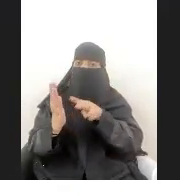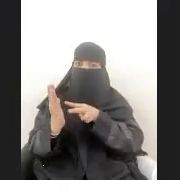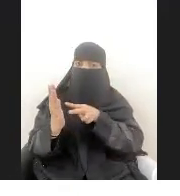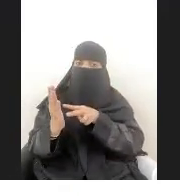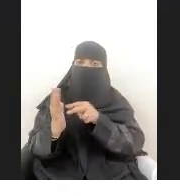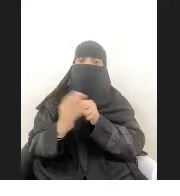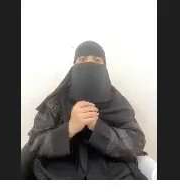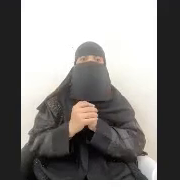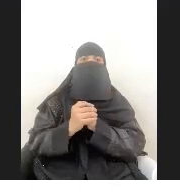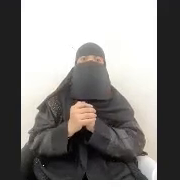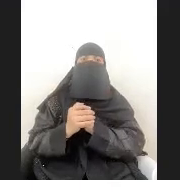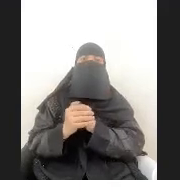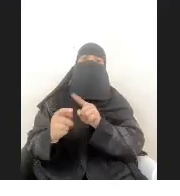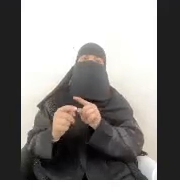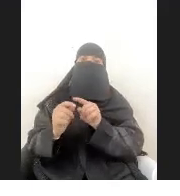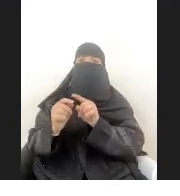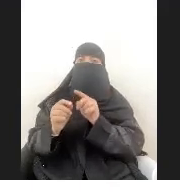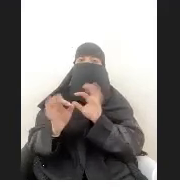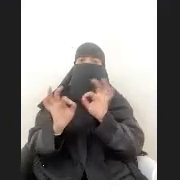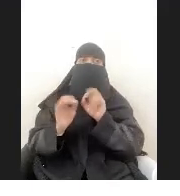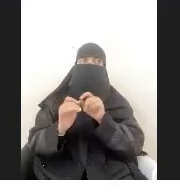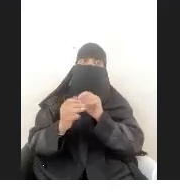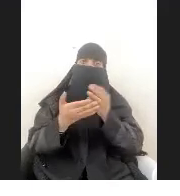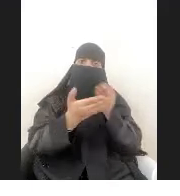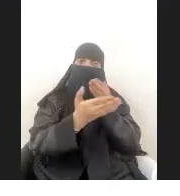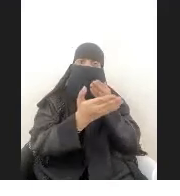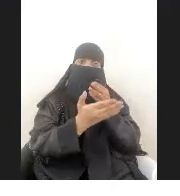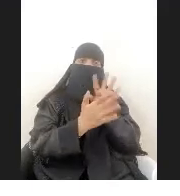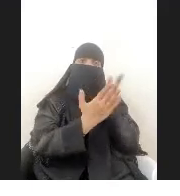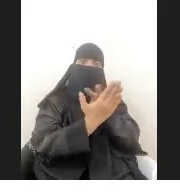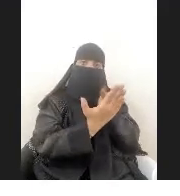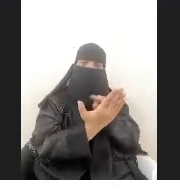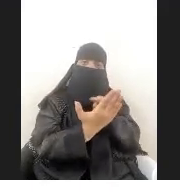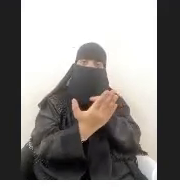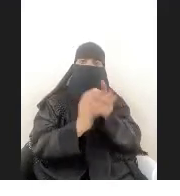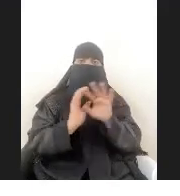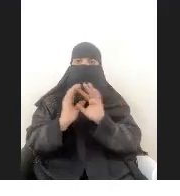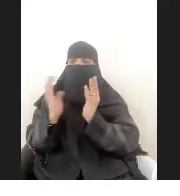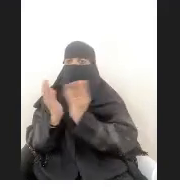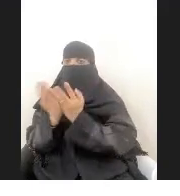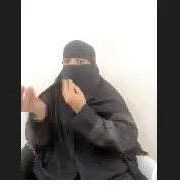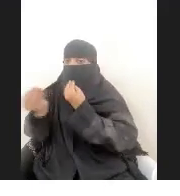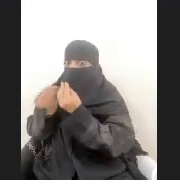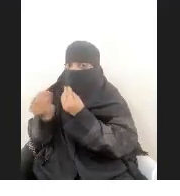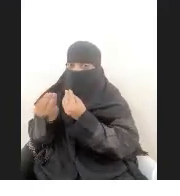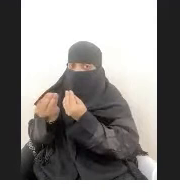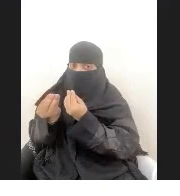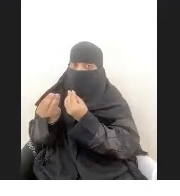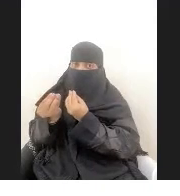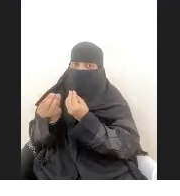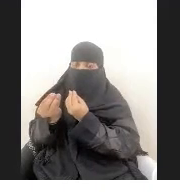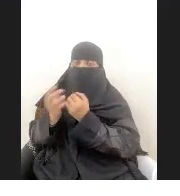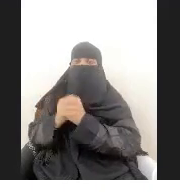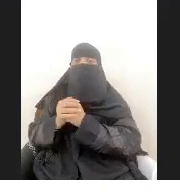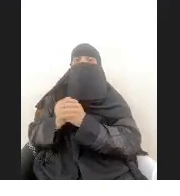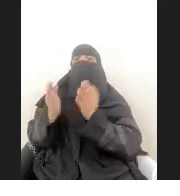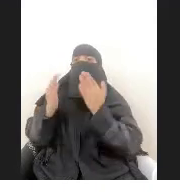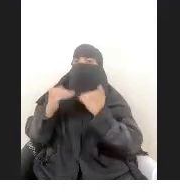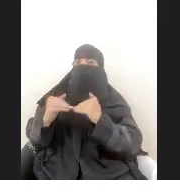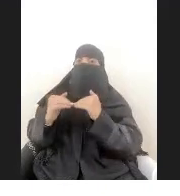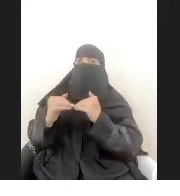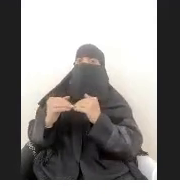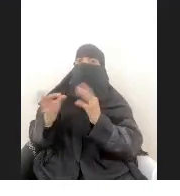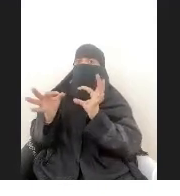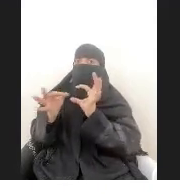عن نقاش، وبعدين راحت عملت لهم هنا طلبت منهم إن هم يربطوا ما تم النقاش به بشيء تجربة